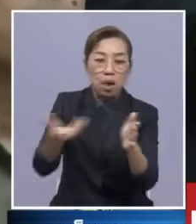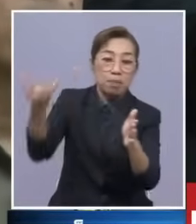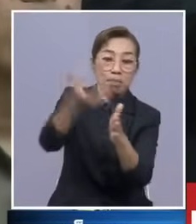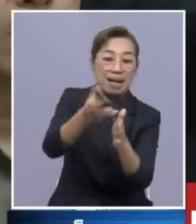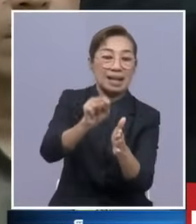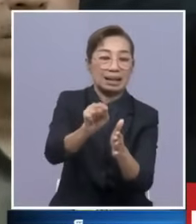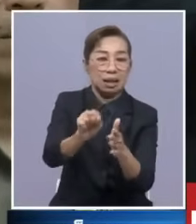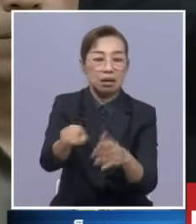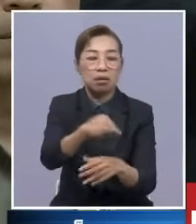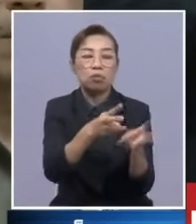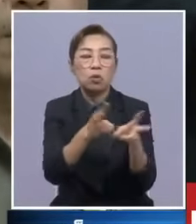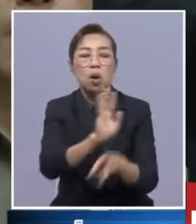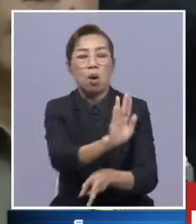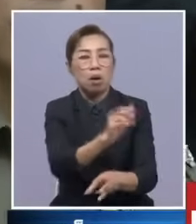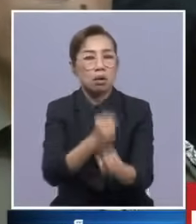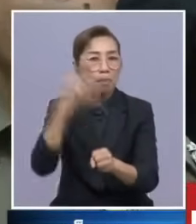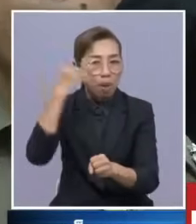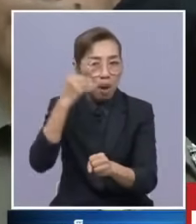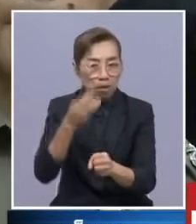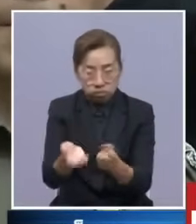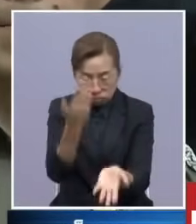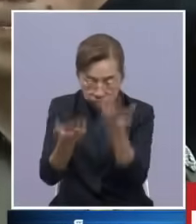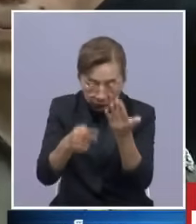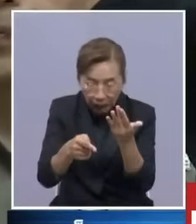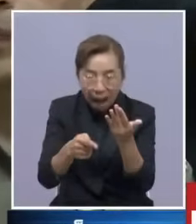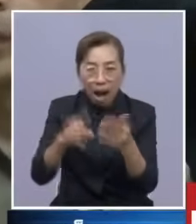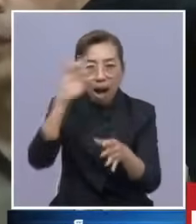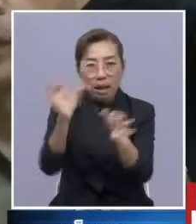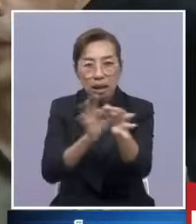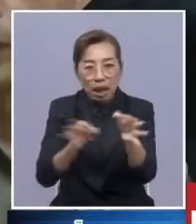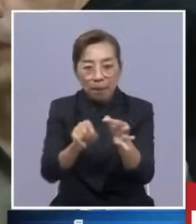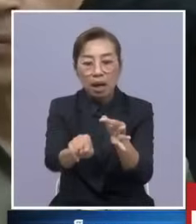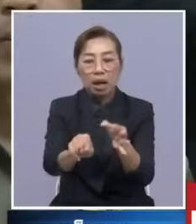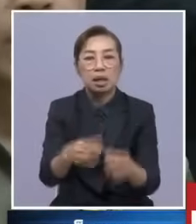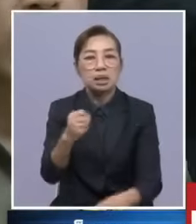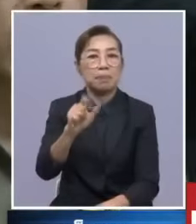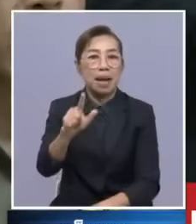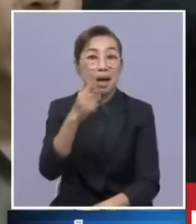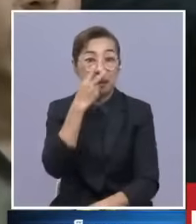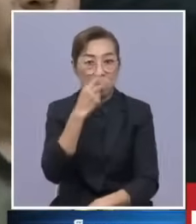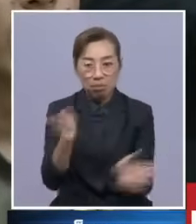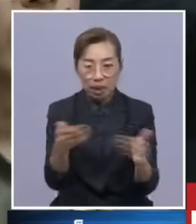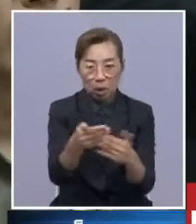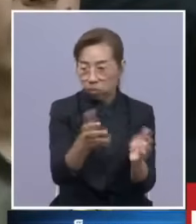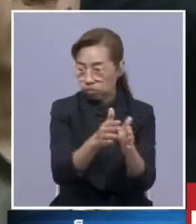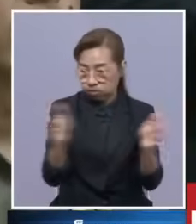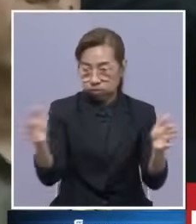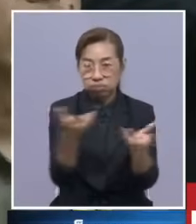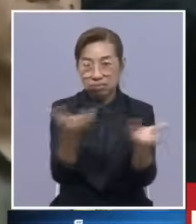ที่ใช้อยู่แล้วก็พบยาบ้าจำนวน10ล้านเม็ดซุกซ่อนอยู่ตามที่ท่านเห็นสิ่ง